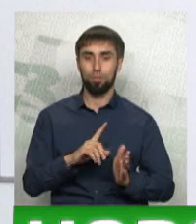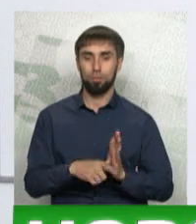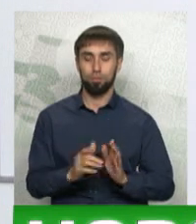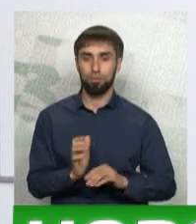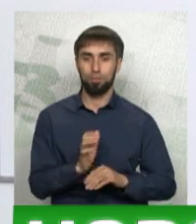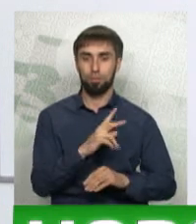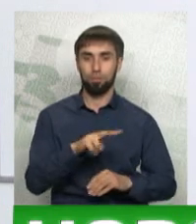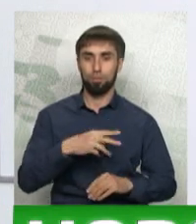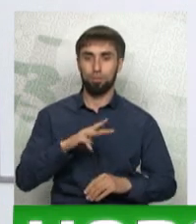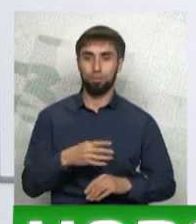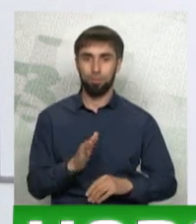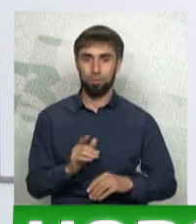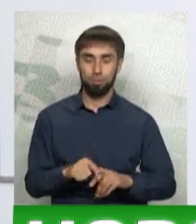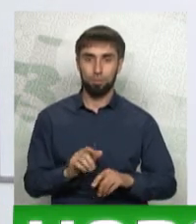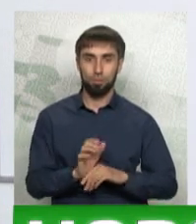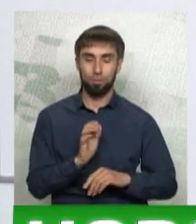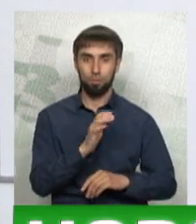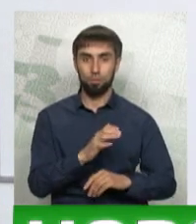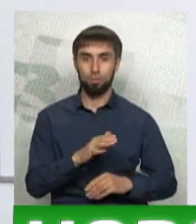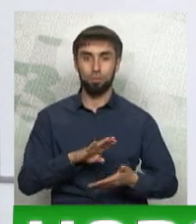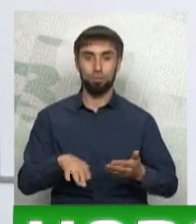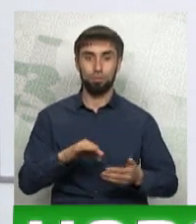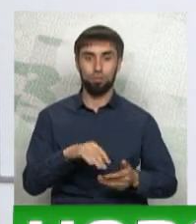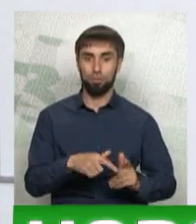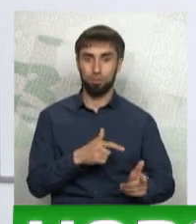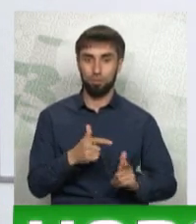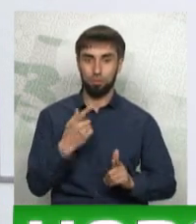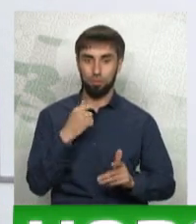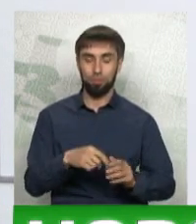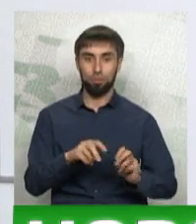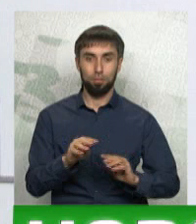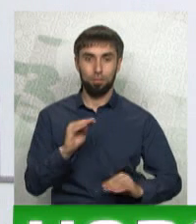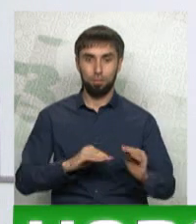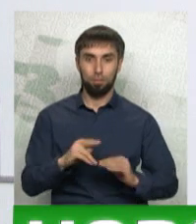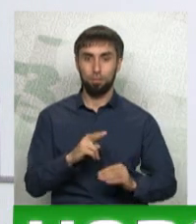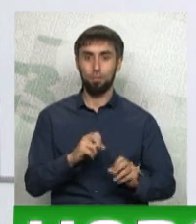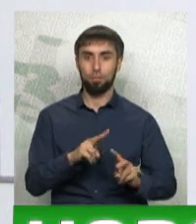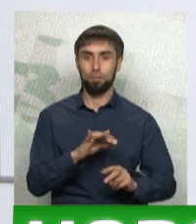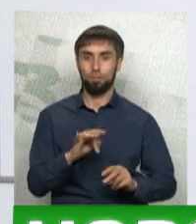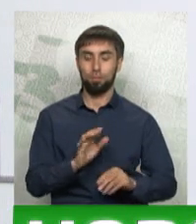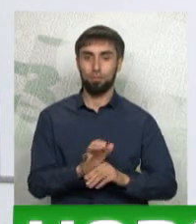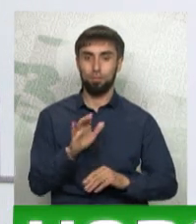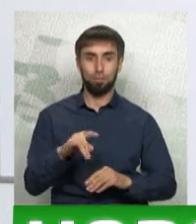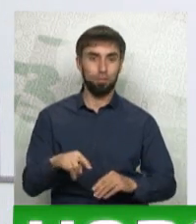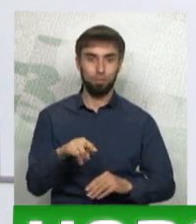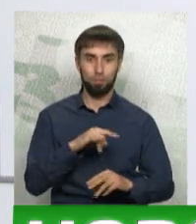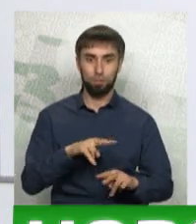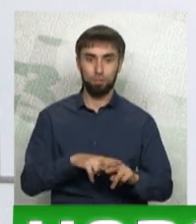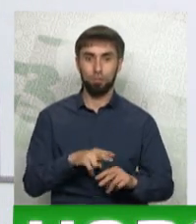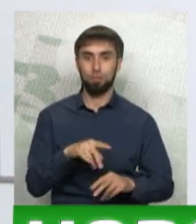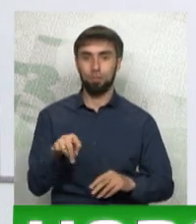более 2-3 часов. Там, после того, как они их подготовили, специальный курьер, значит, отвозит это в аэропорт. В аэропорт